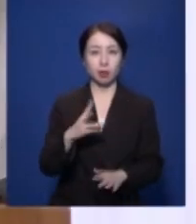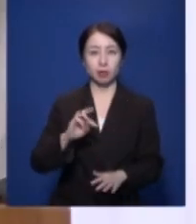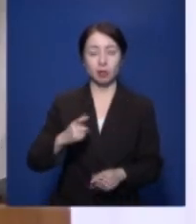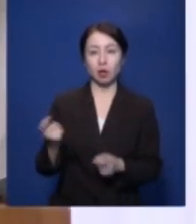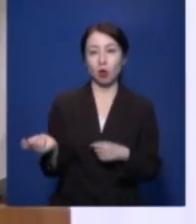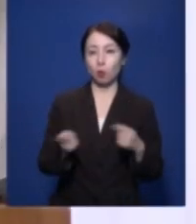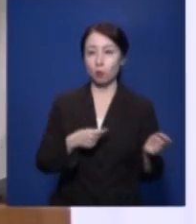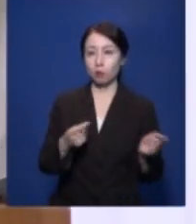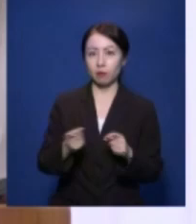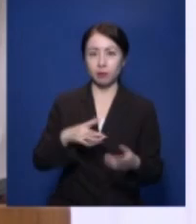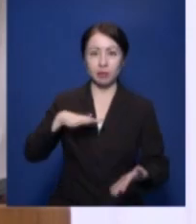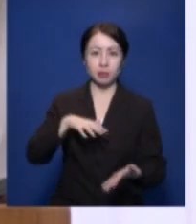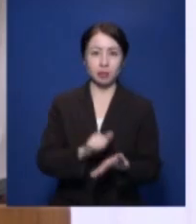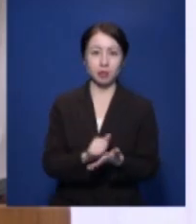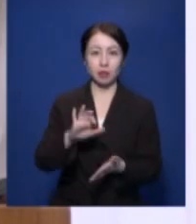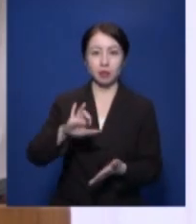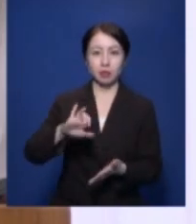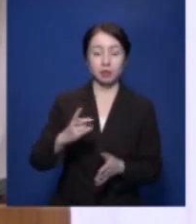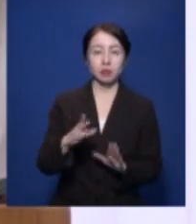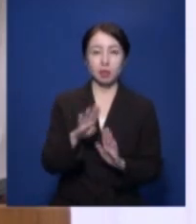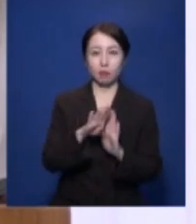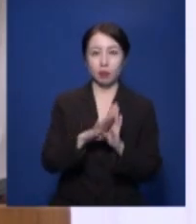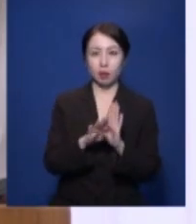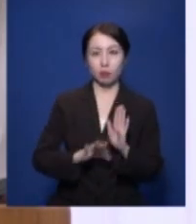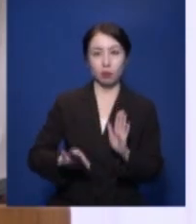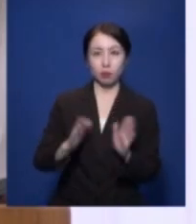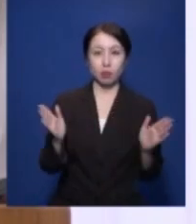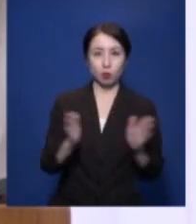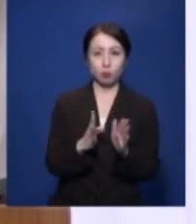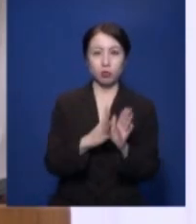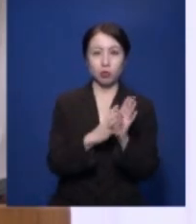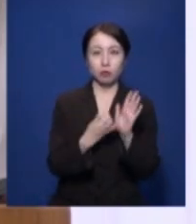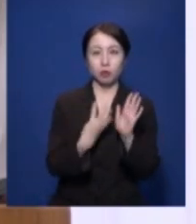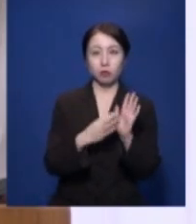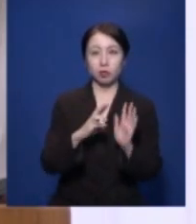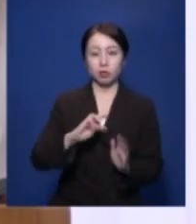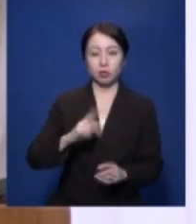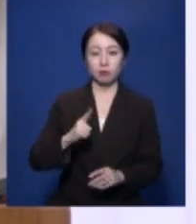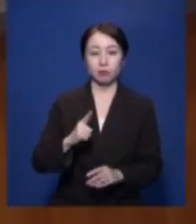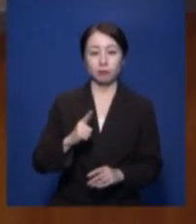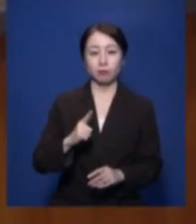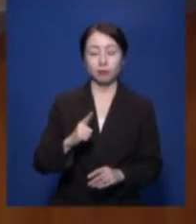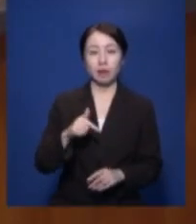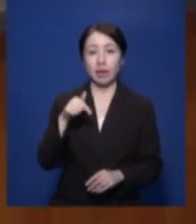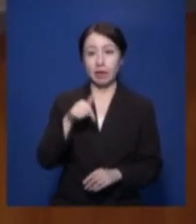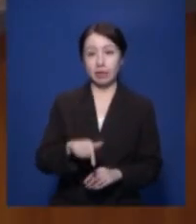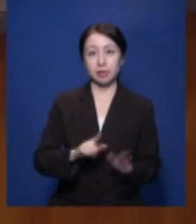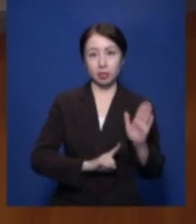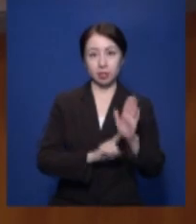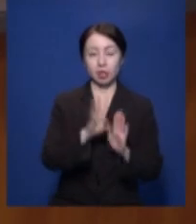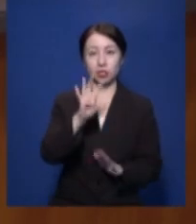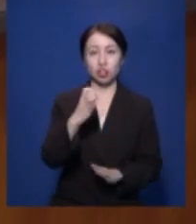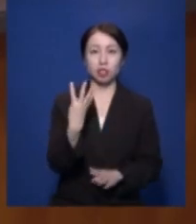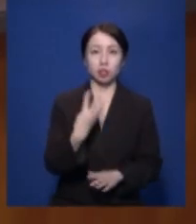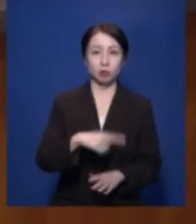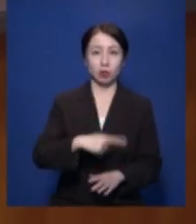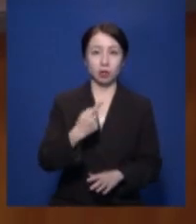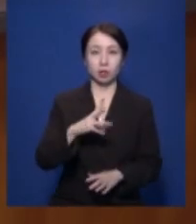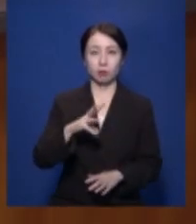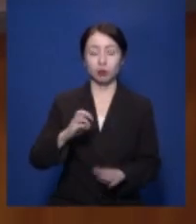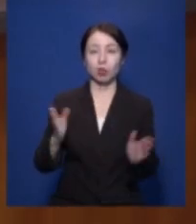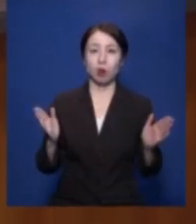Управлению координации занятости социальных программ области уменьшить 909,4 миллиона тенге. Из них на 441